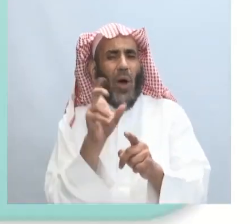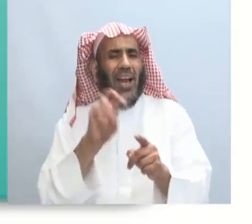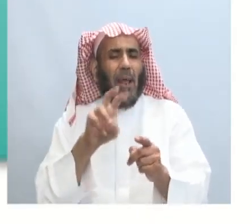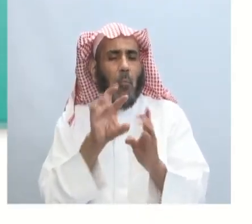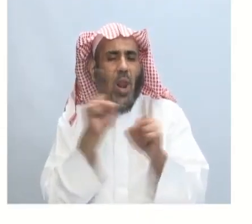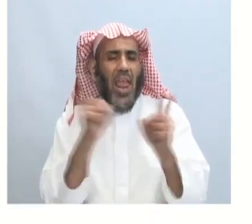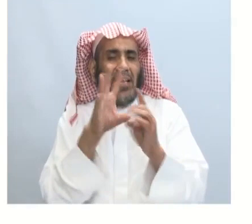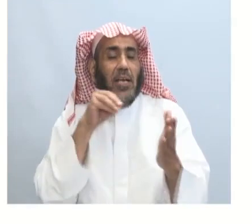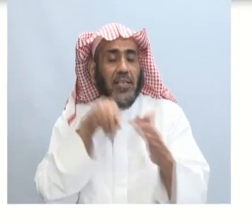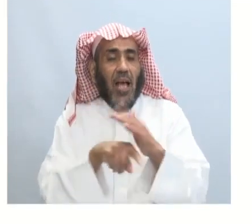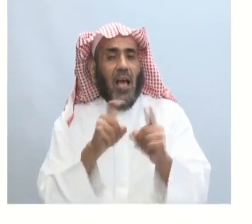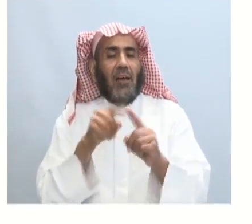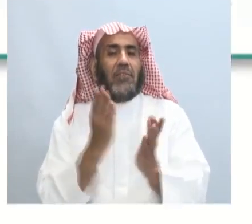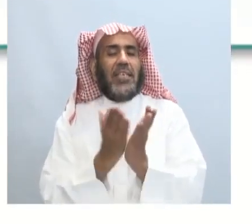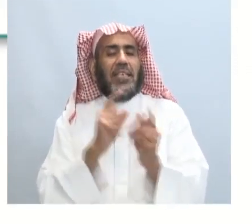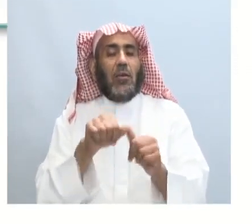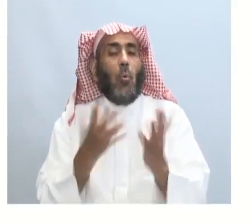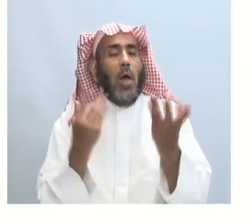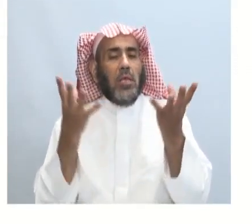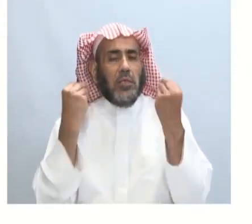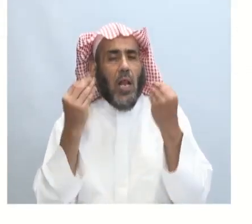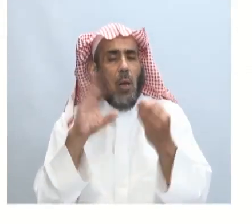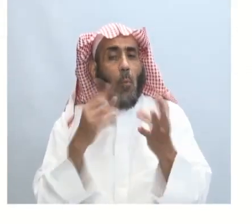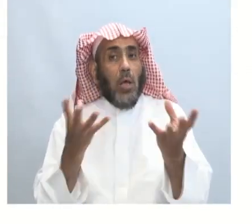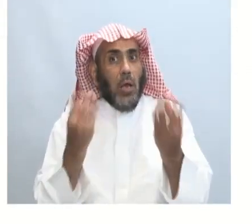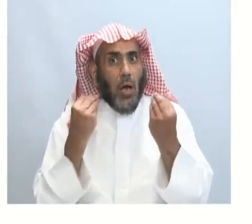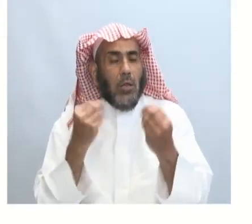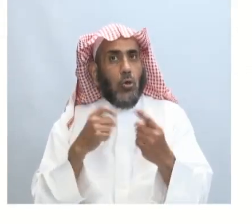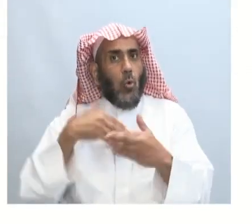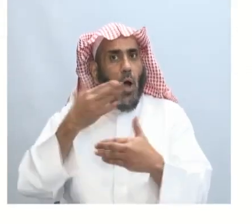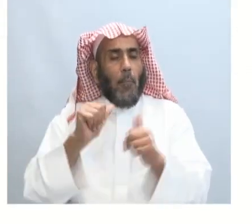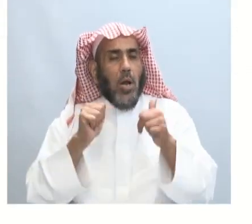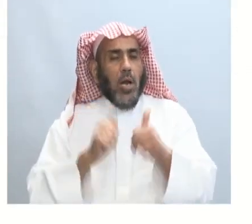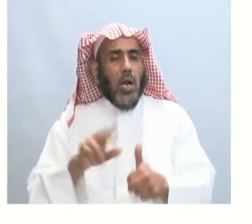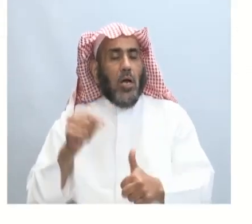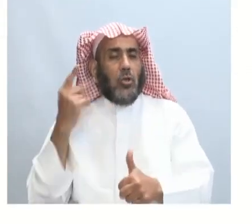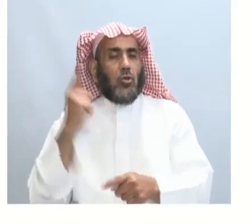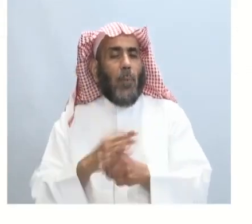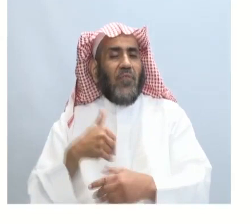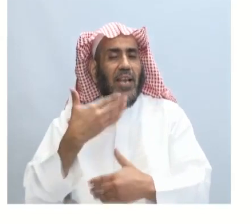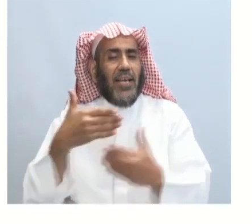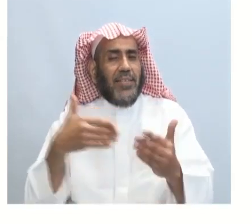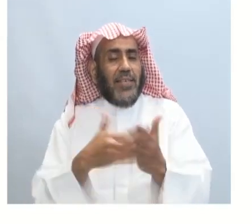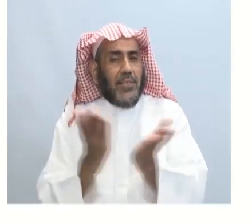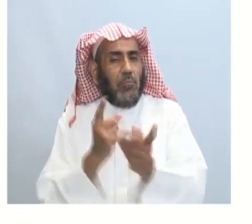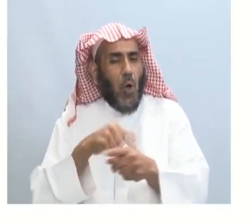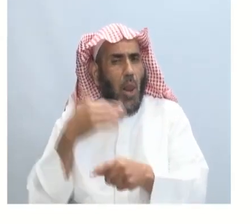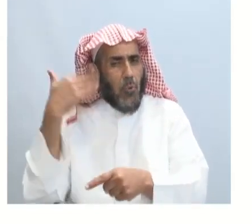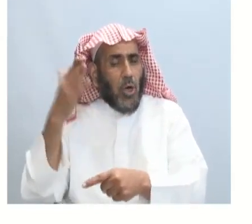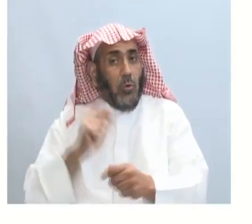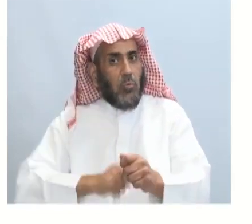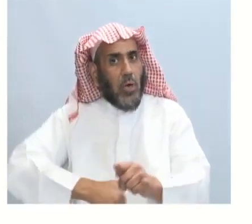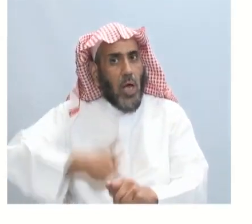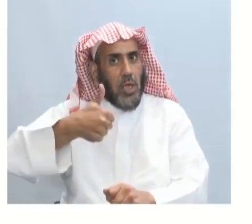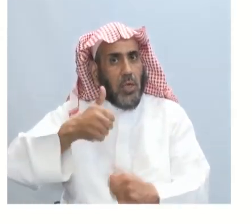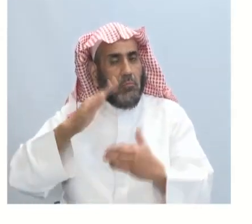لهذا اليوم فماذا سنتعلم وماذا سناخذ يتوقع منك اخي الطالب واخت الطالبه في نهايه الدرس ان تكون قادرا